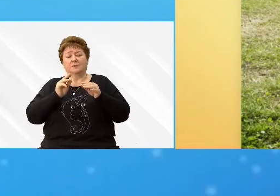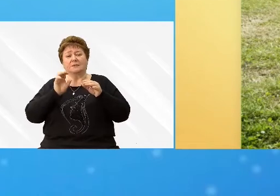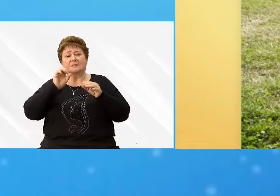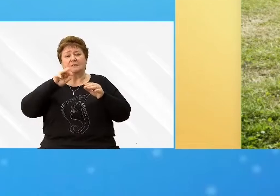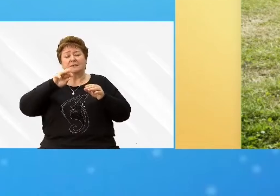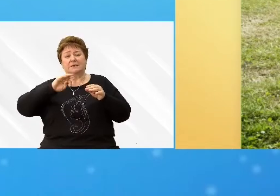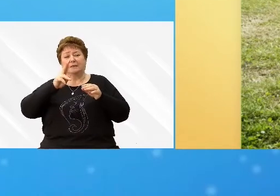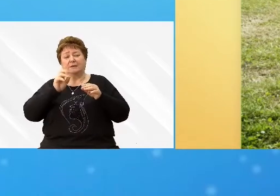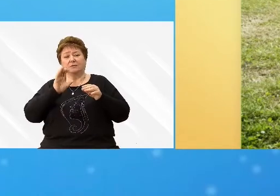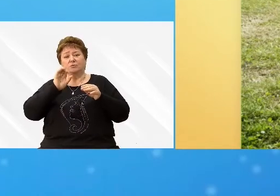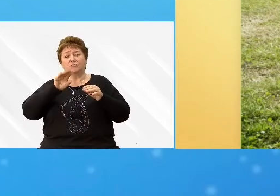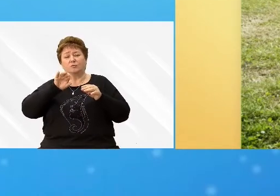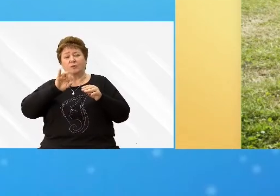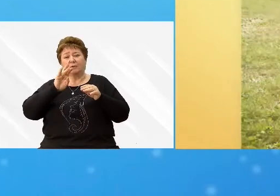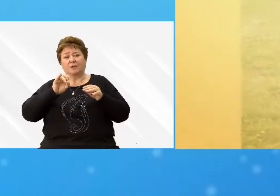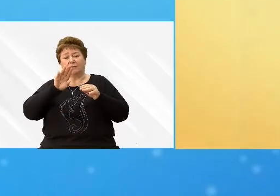супинаторы